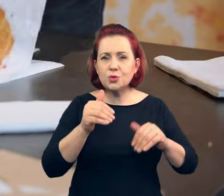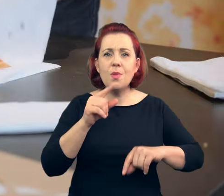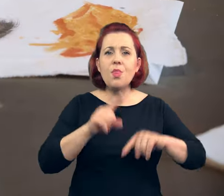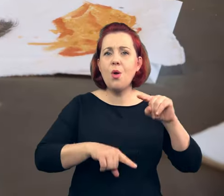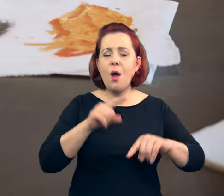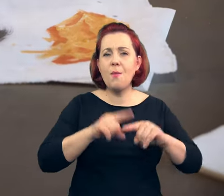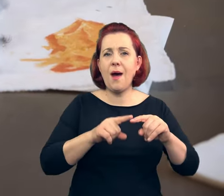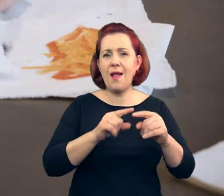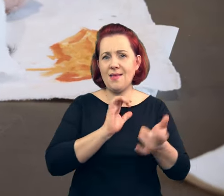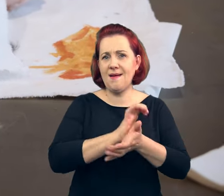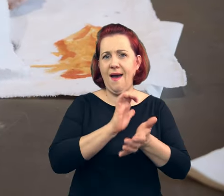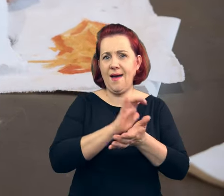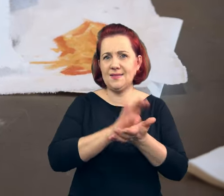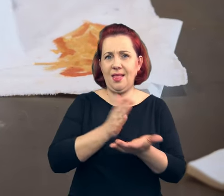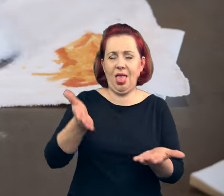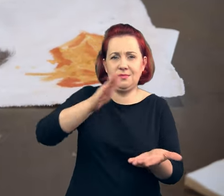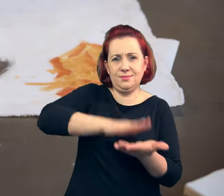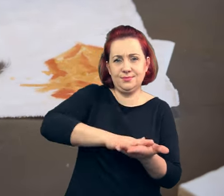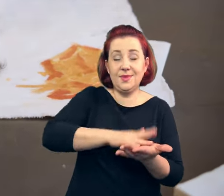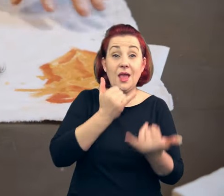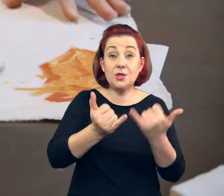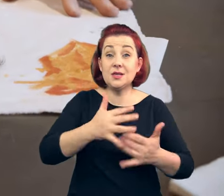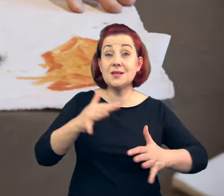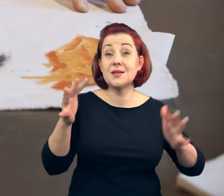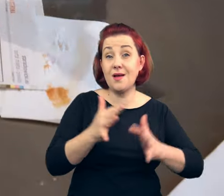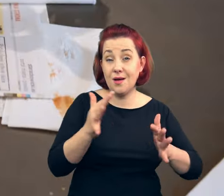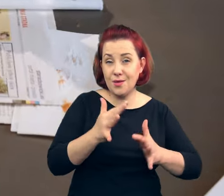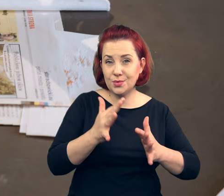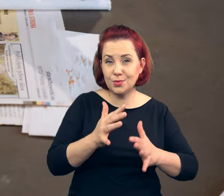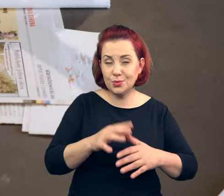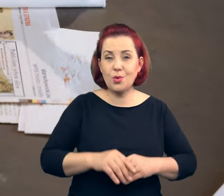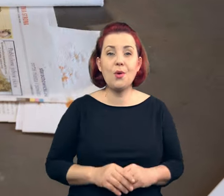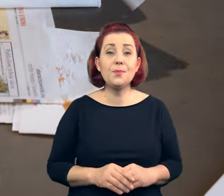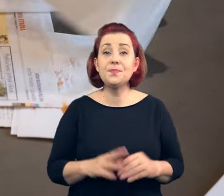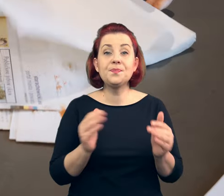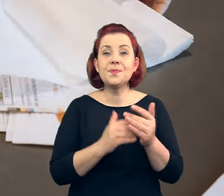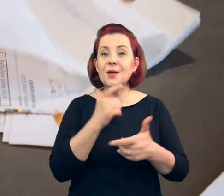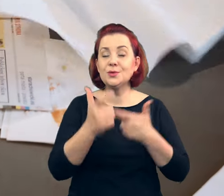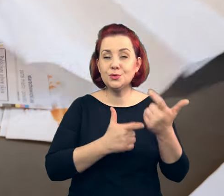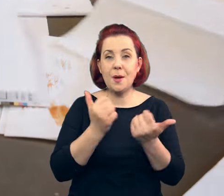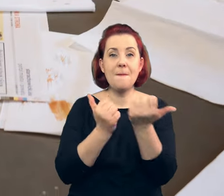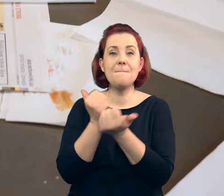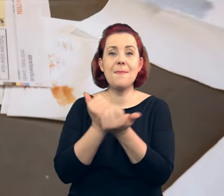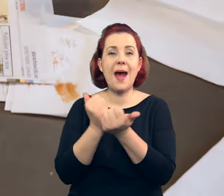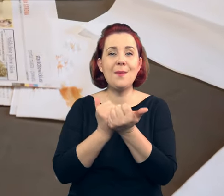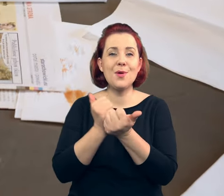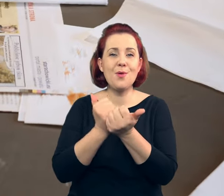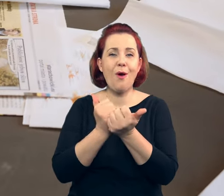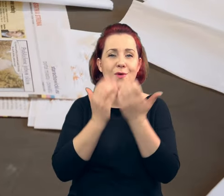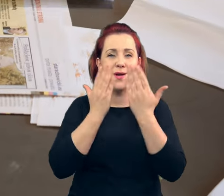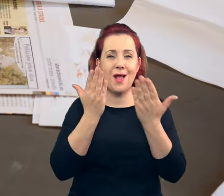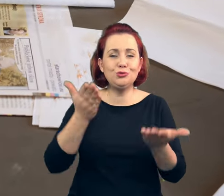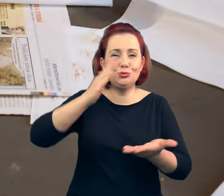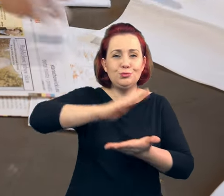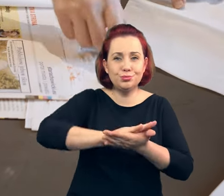na to, żeby położyć normalnie na gazecie. Jeżeli mamy za dużo wosku, to dobrze jest położyć sobie